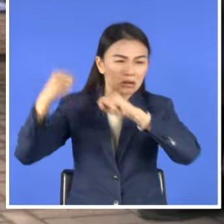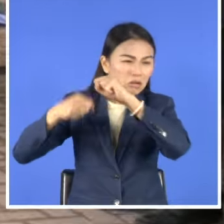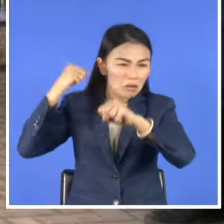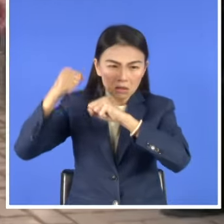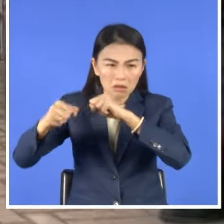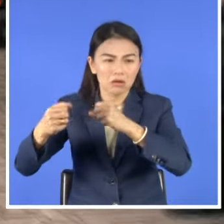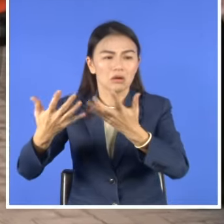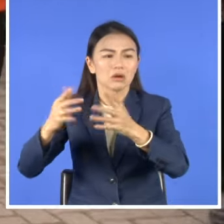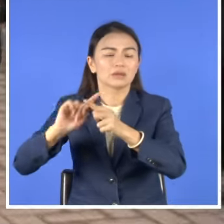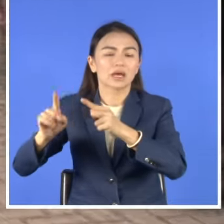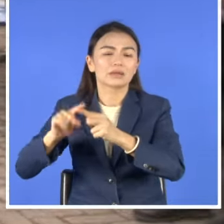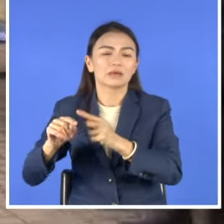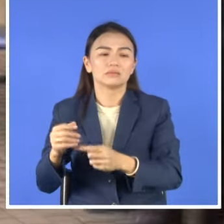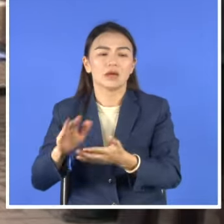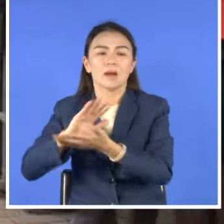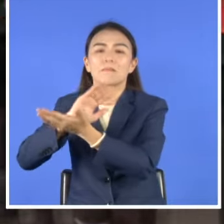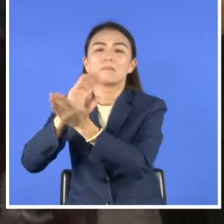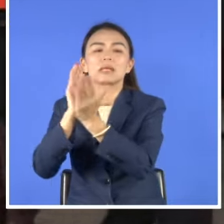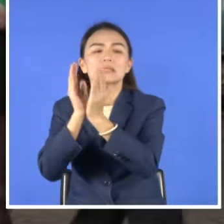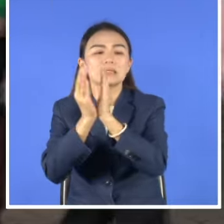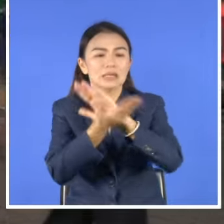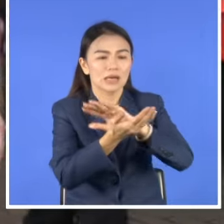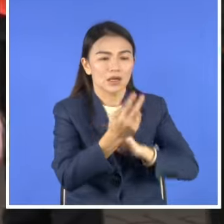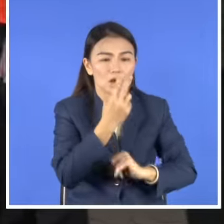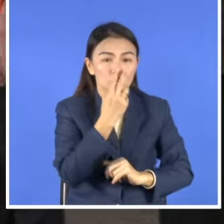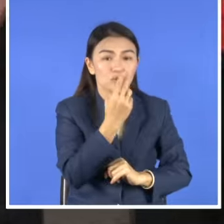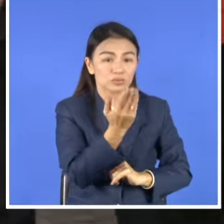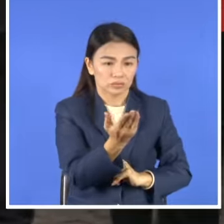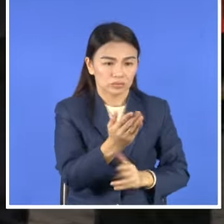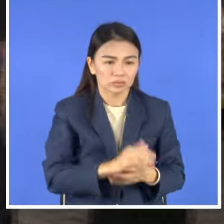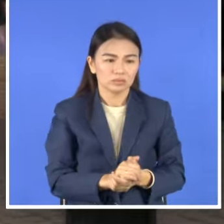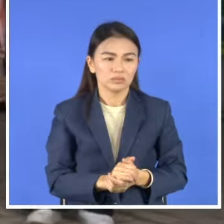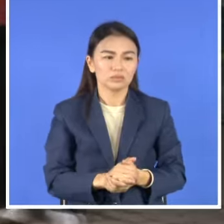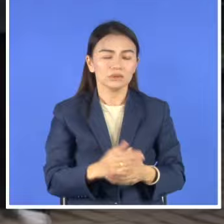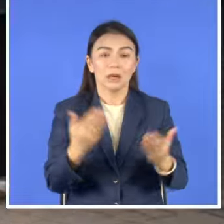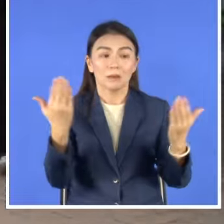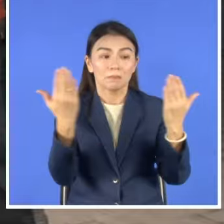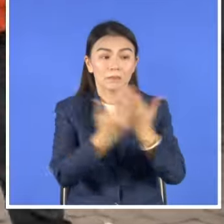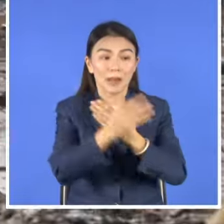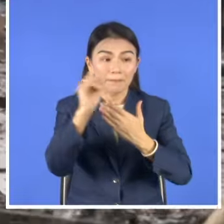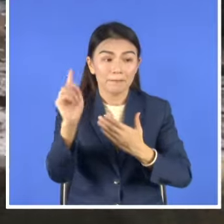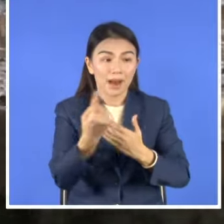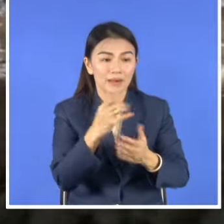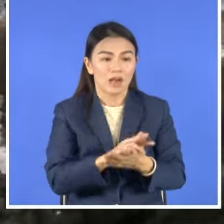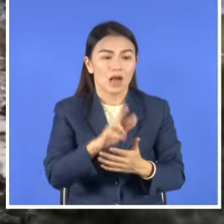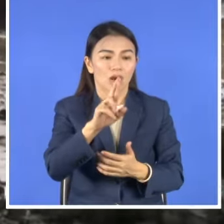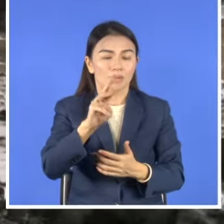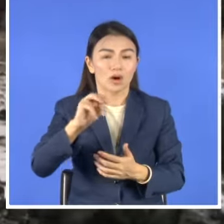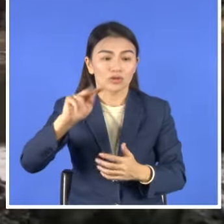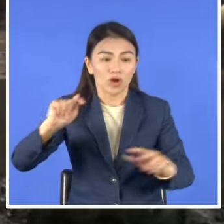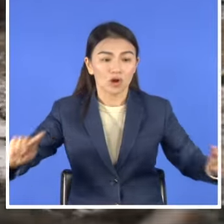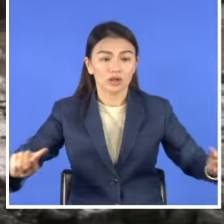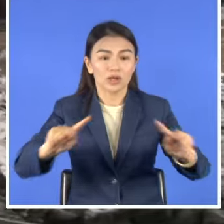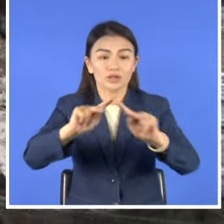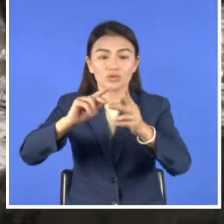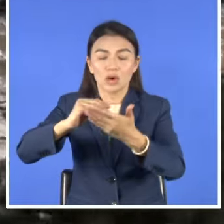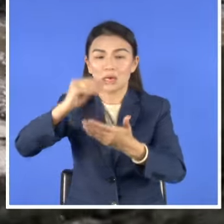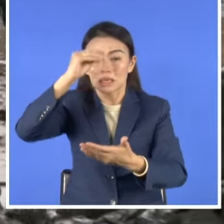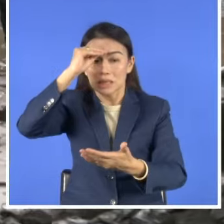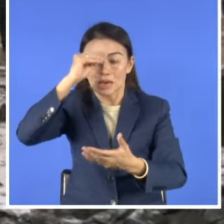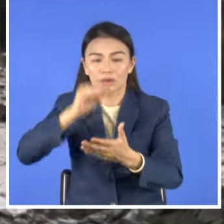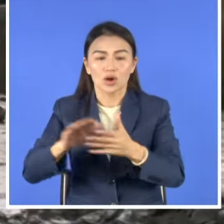กันเนี่ยอยากจะให้เปลี่ยนภาพเพราะดูภาพนี้หน่อยคุณผู้ชมพลตำรวจเอดเพิ่มพูลชิดชอบรัฐมนตรีว่าการกระทรวงศึกษาธิการท่านเป็นประธานปล่อย